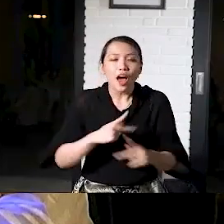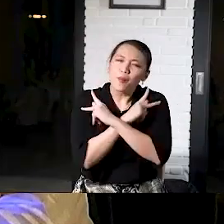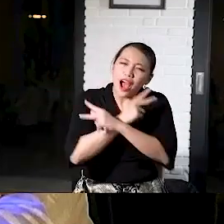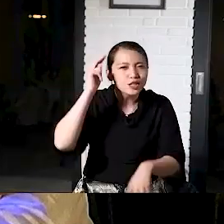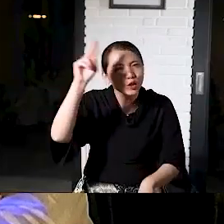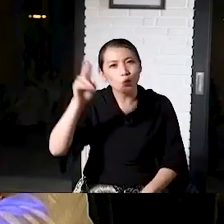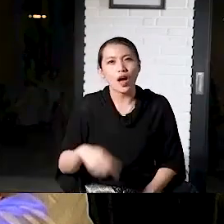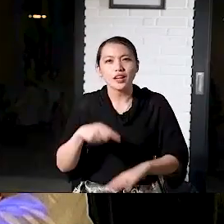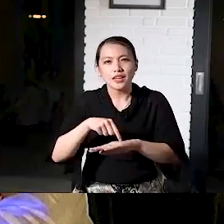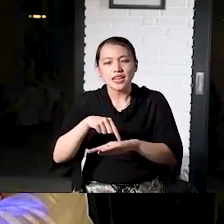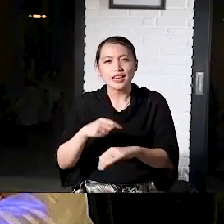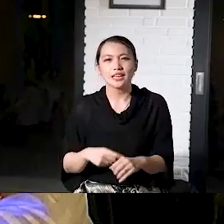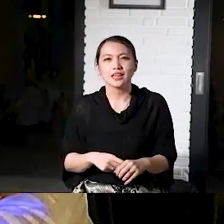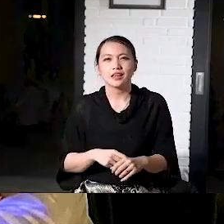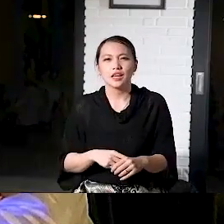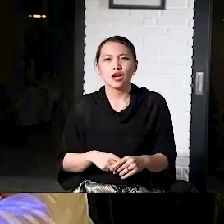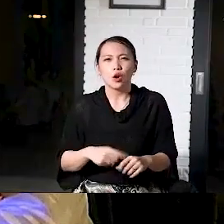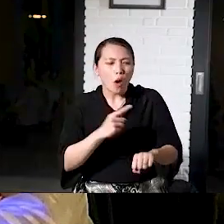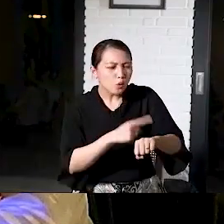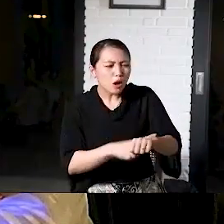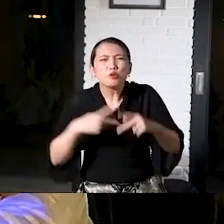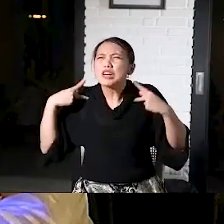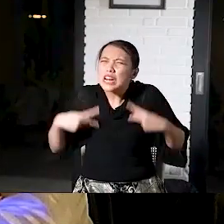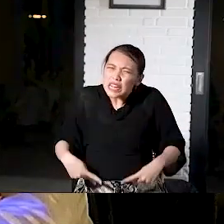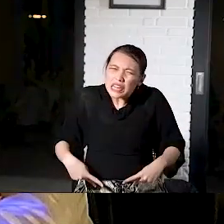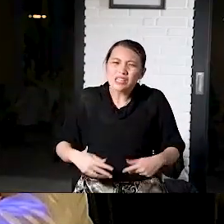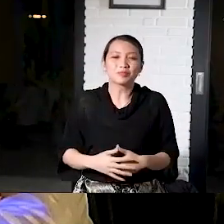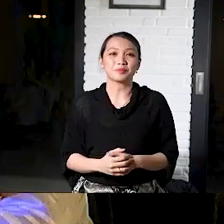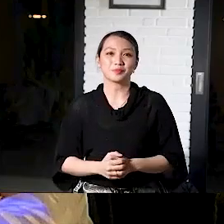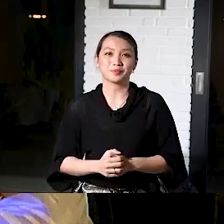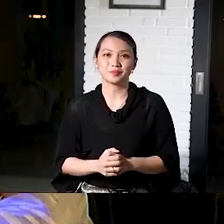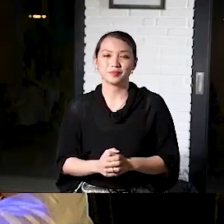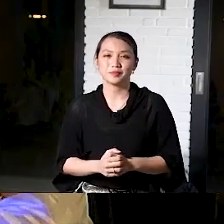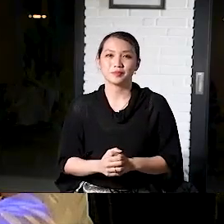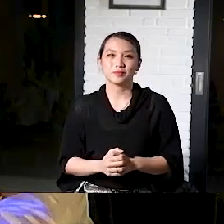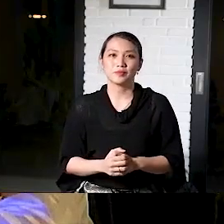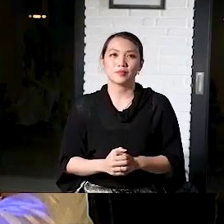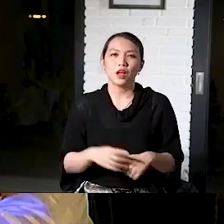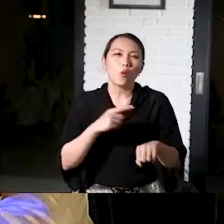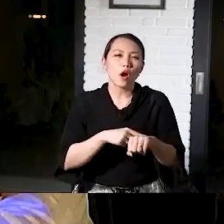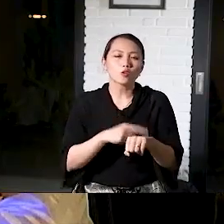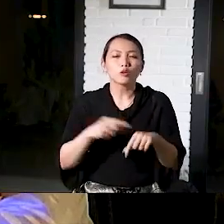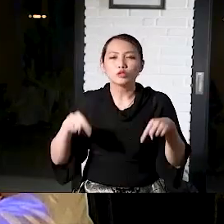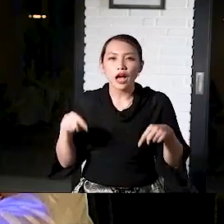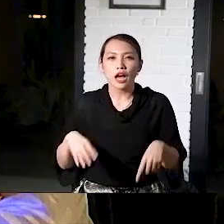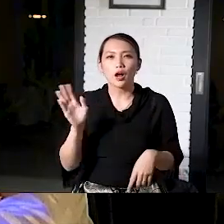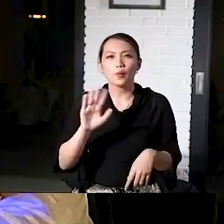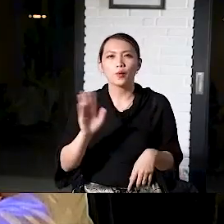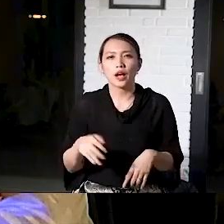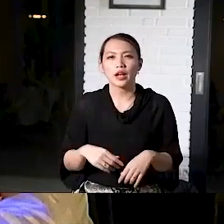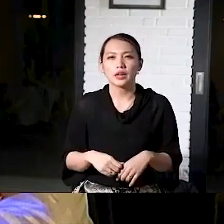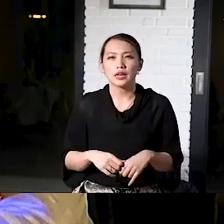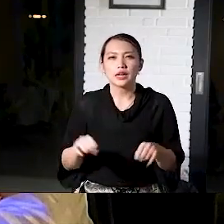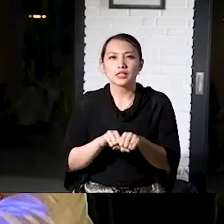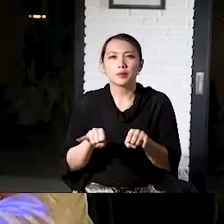gurun. Semua yang dikeluarkan ini adalah sesuatu bukan yang tergantung sekelilingnya. Dia sedang